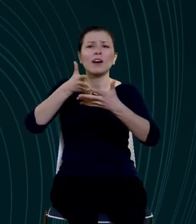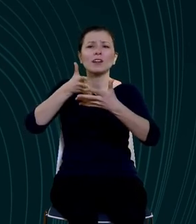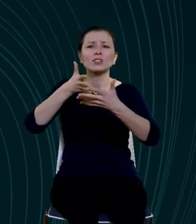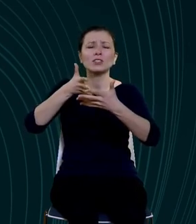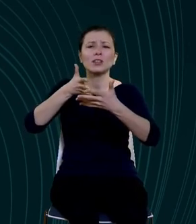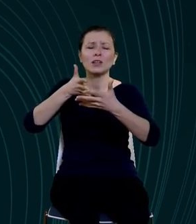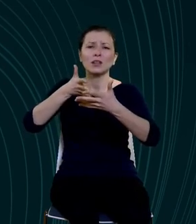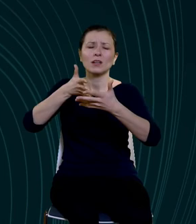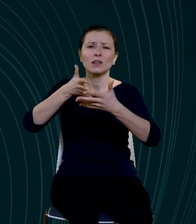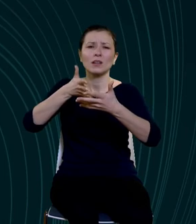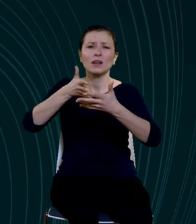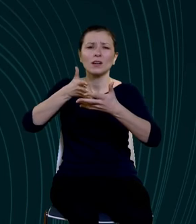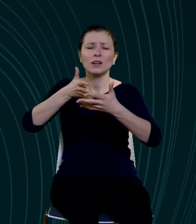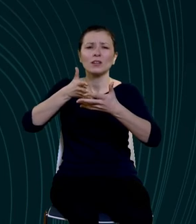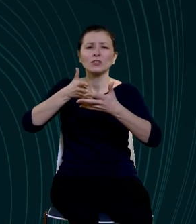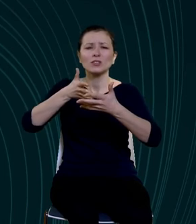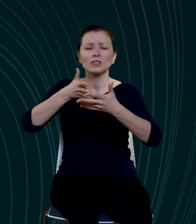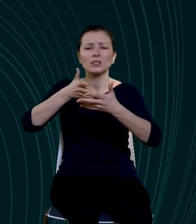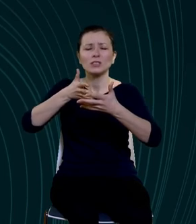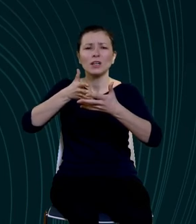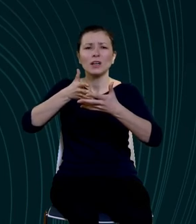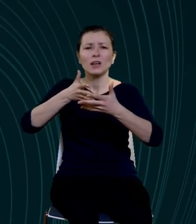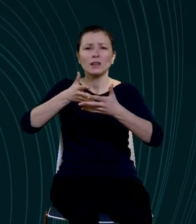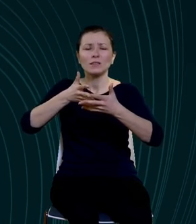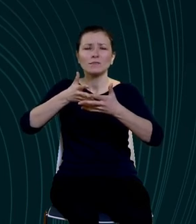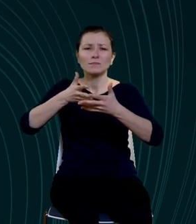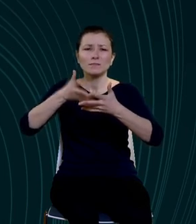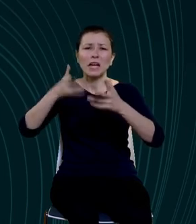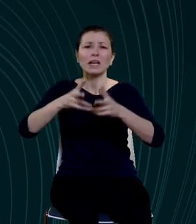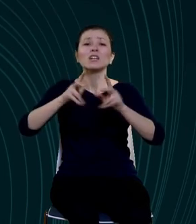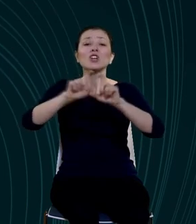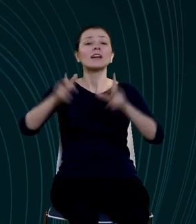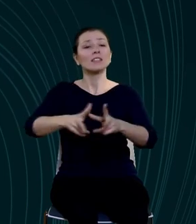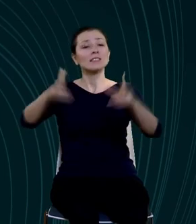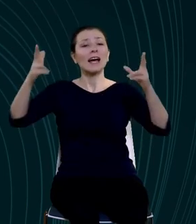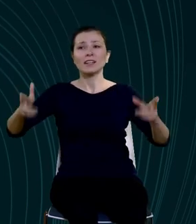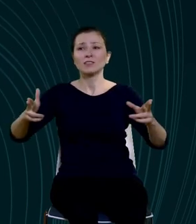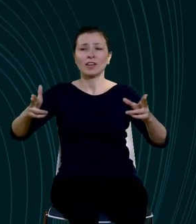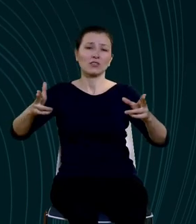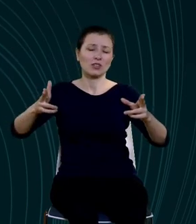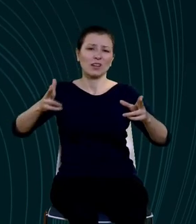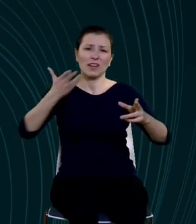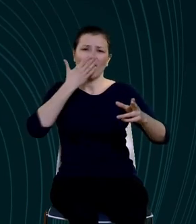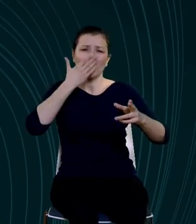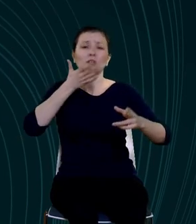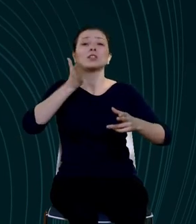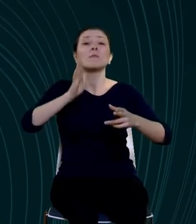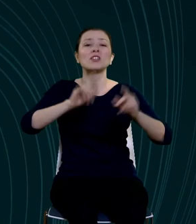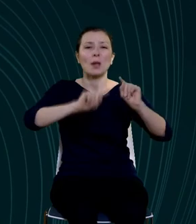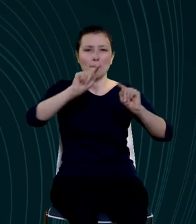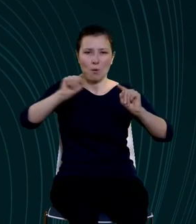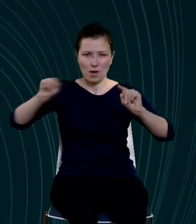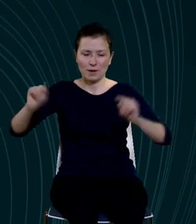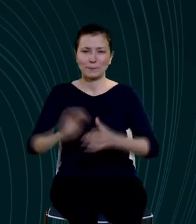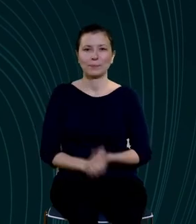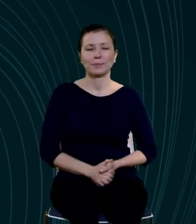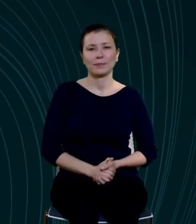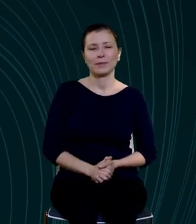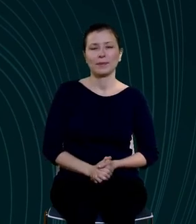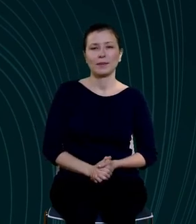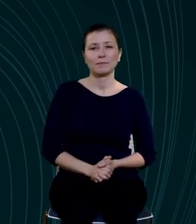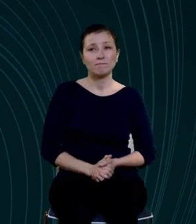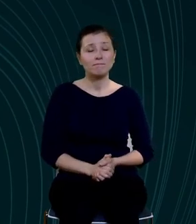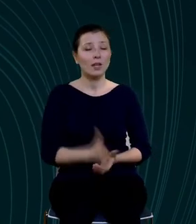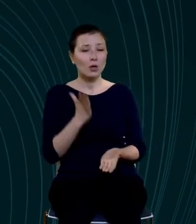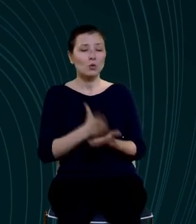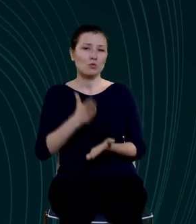w szerszym horyzoncie czasowym. Cóż dalej? Mamy oczywiście uzyskane